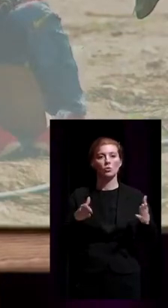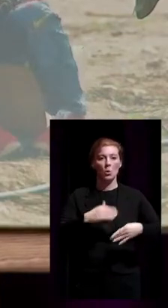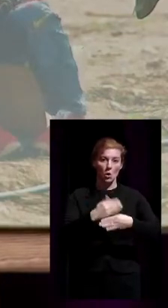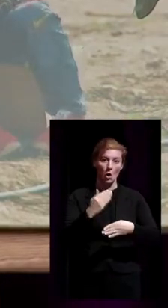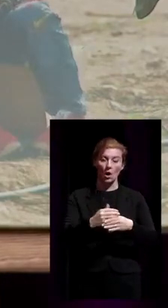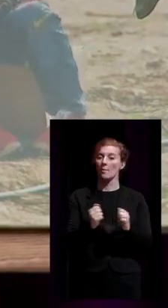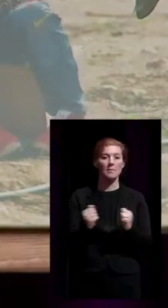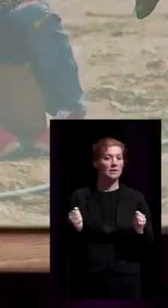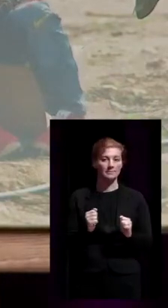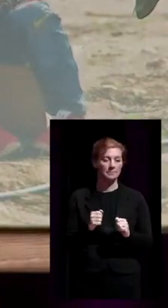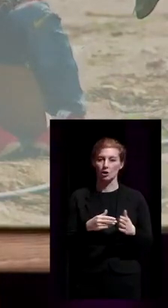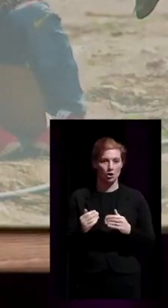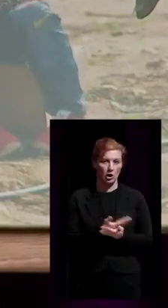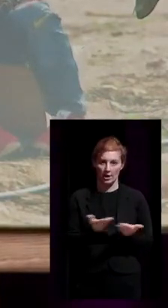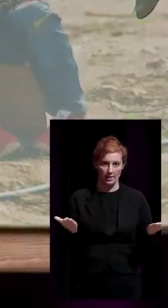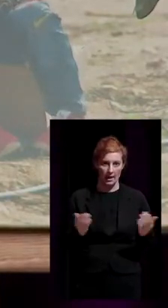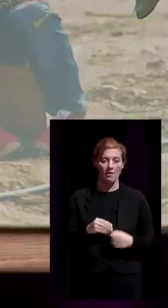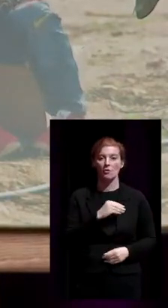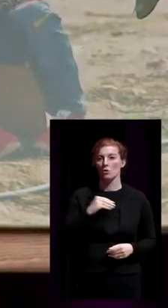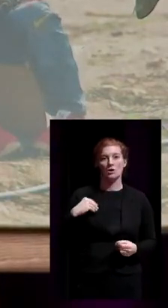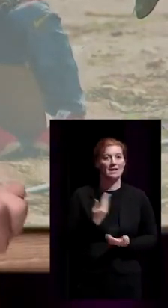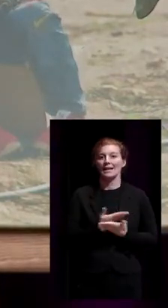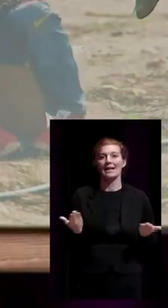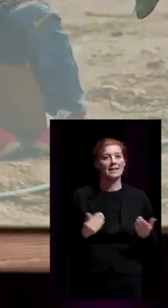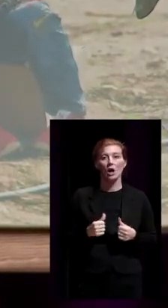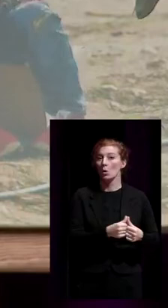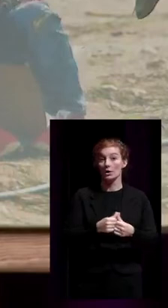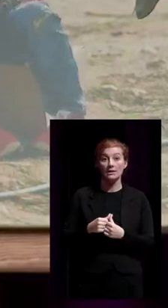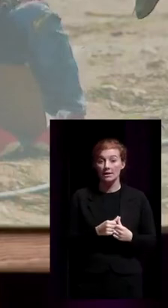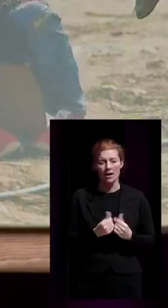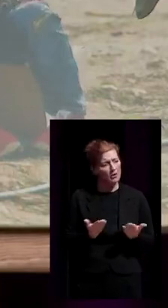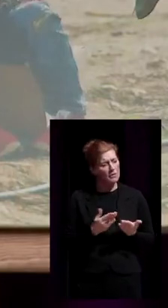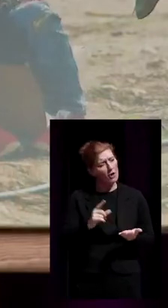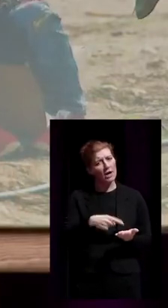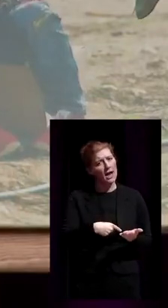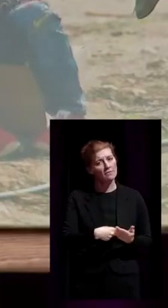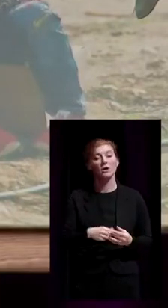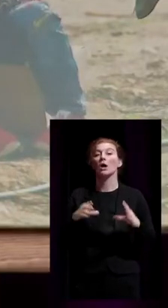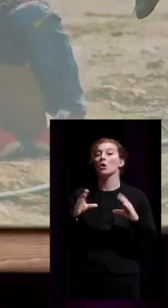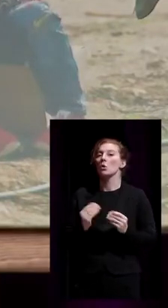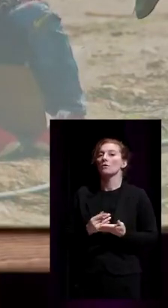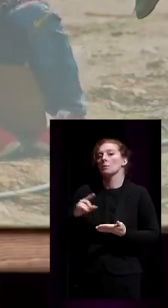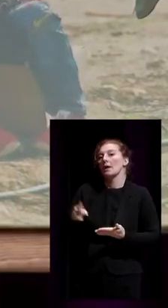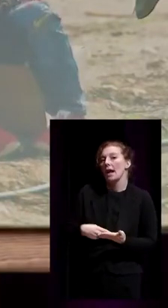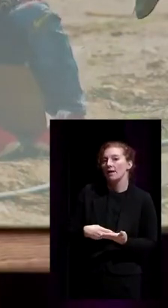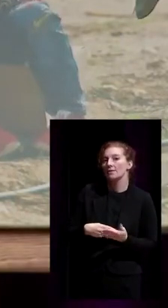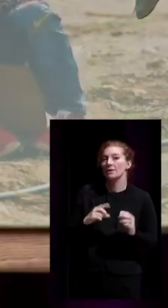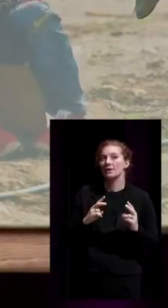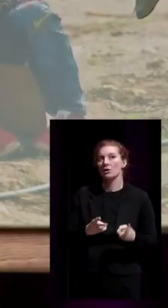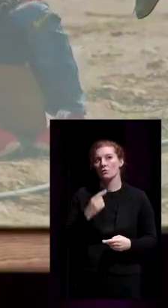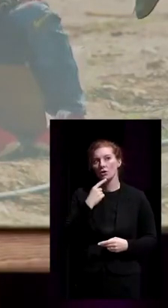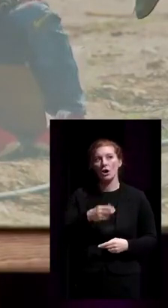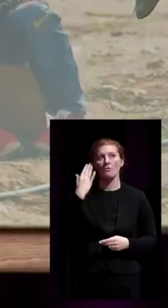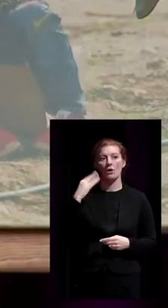därför att myndigheterna är oorganiserade och så vidare. Vad skulle krävas där då? Det som krävs, det är att man får att vi pratar ju om att samordna